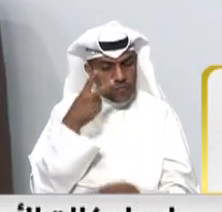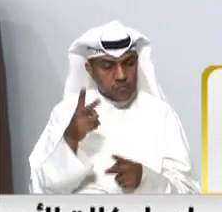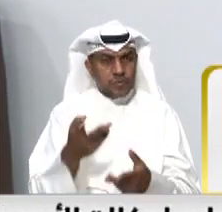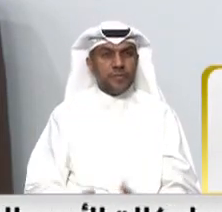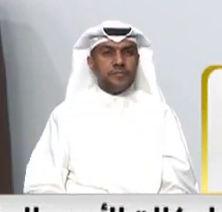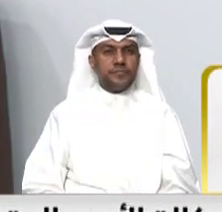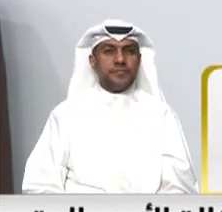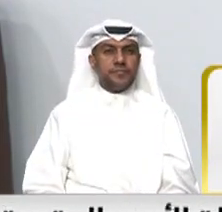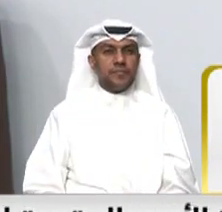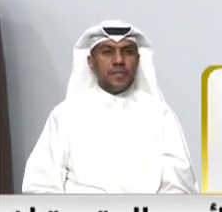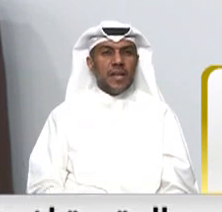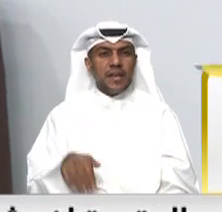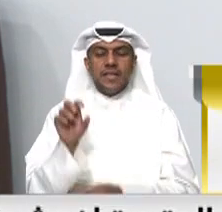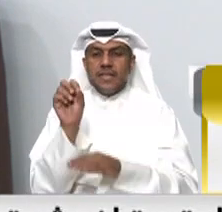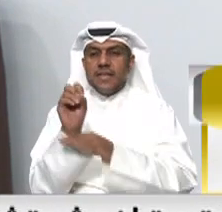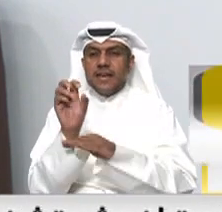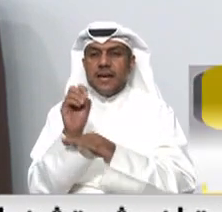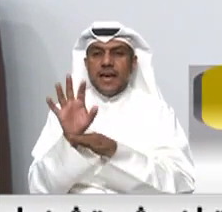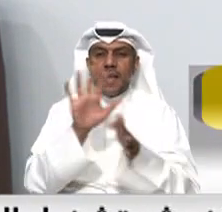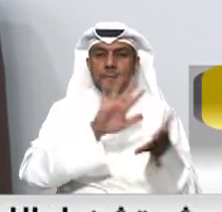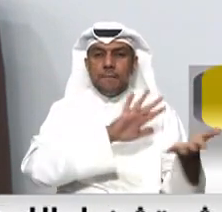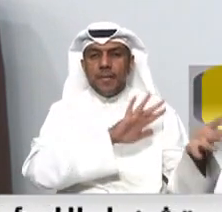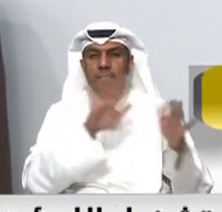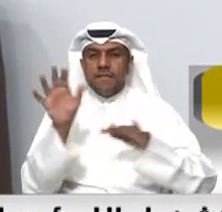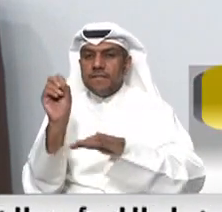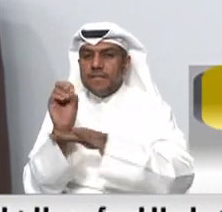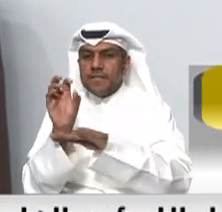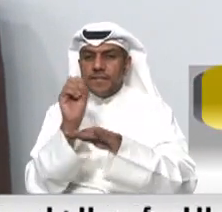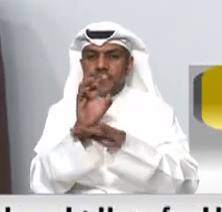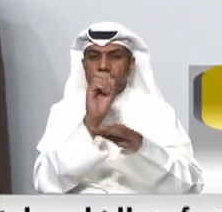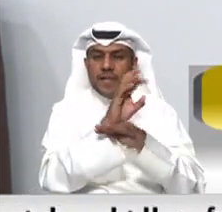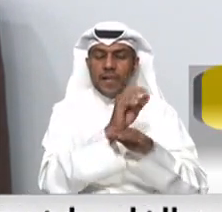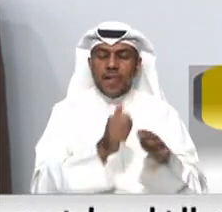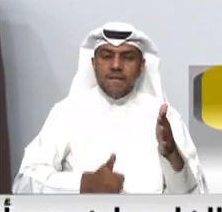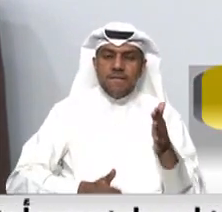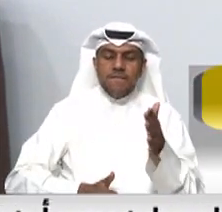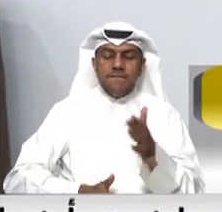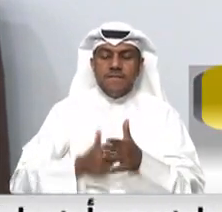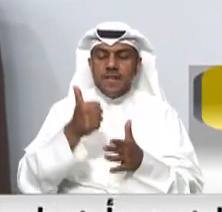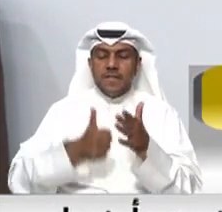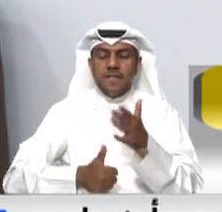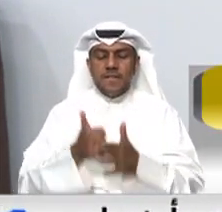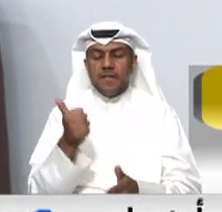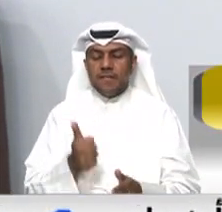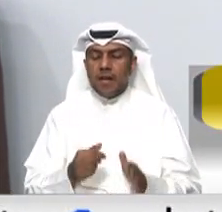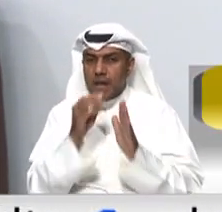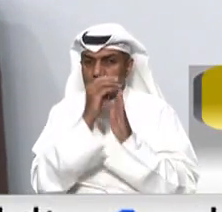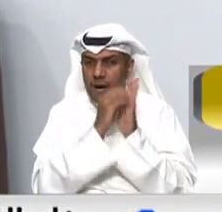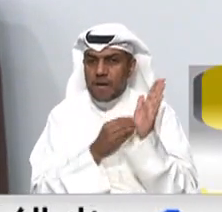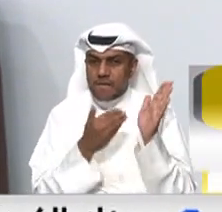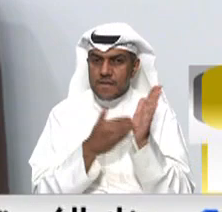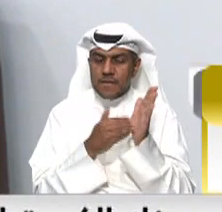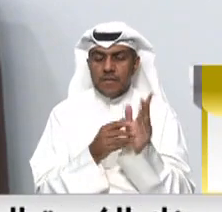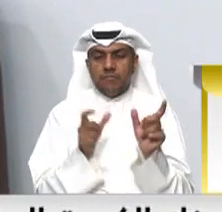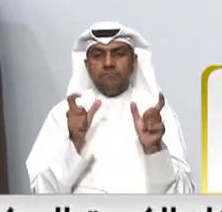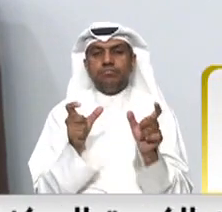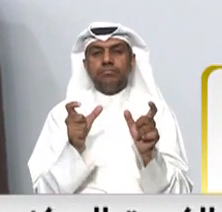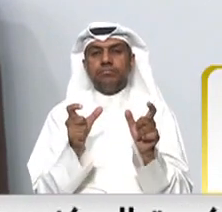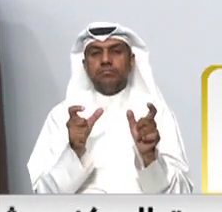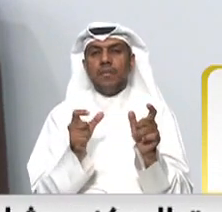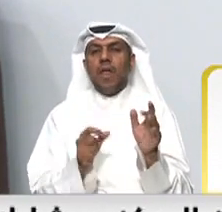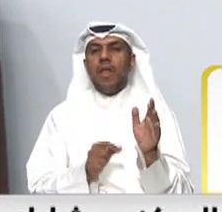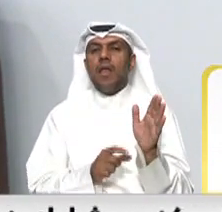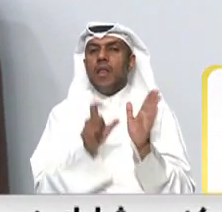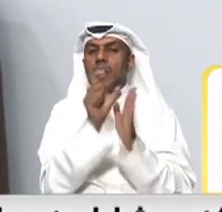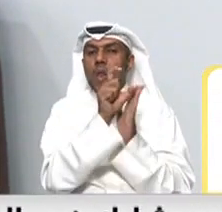تعلموا في كيفية إنشاء مشروعات تكنولوجية ناجحة في مجالات مراكز البيانات وعلم حماية النظم والشبكات